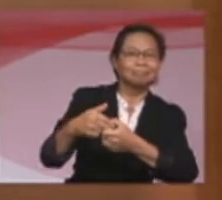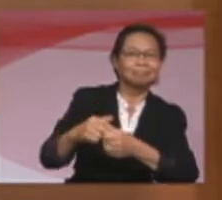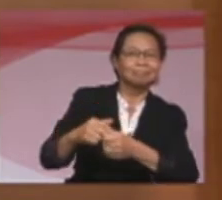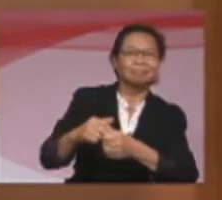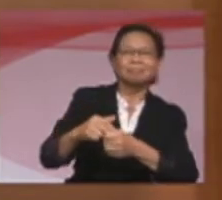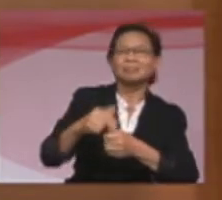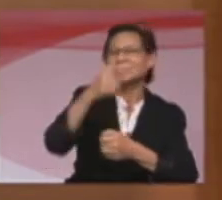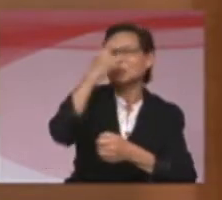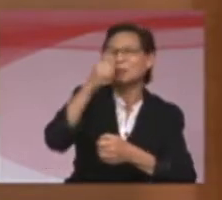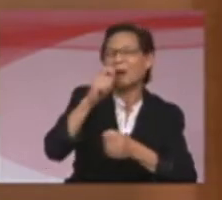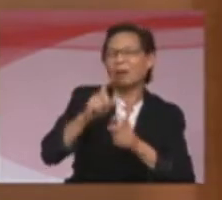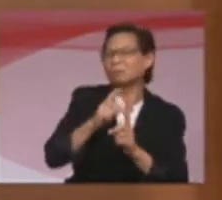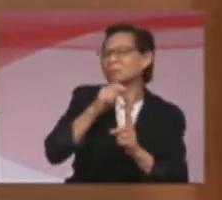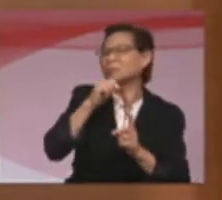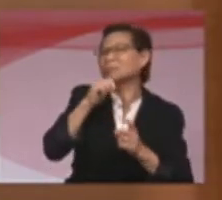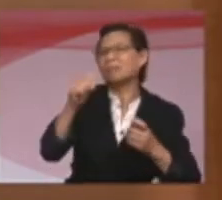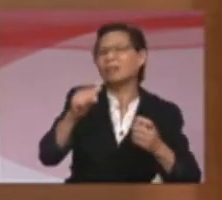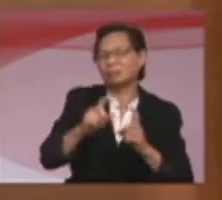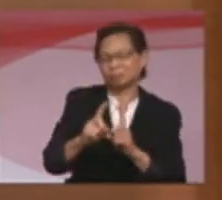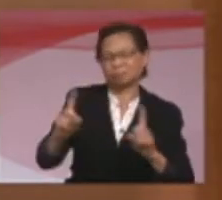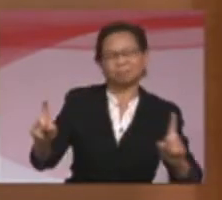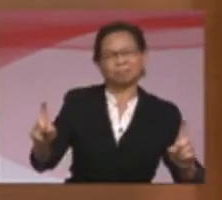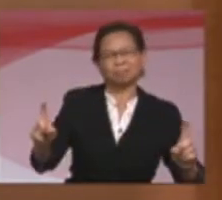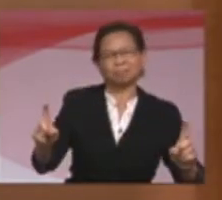penjarakan sosial dan juga